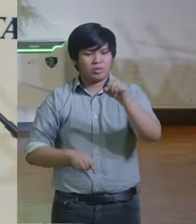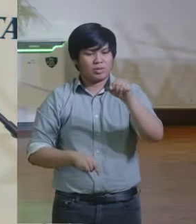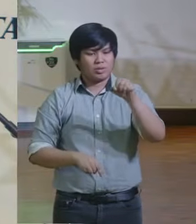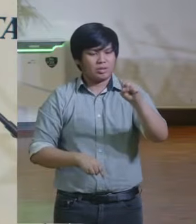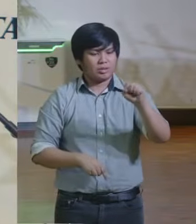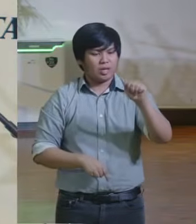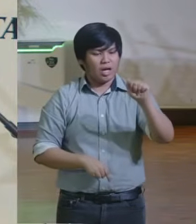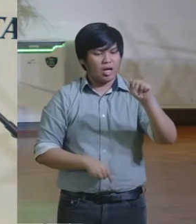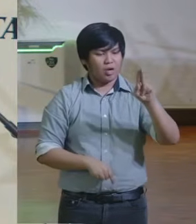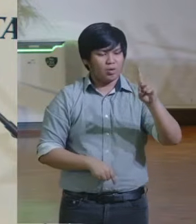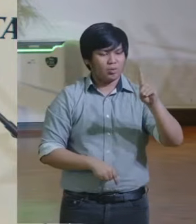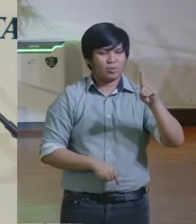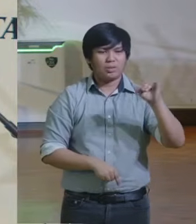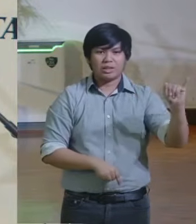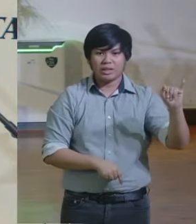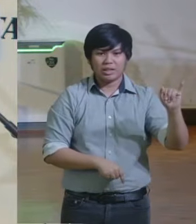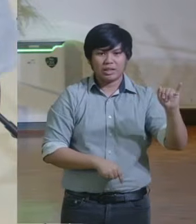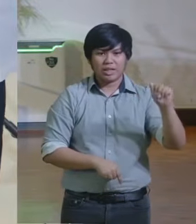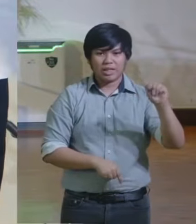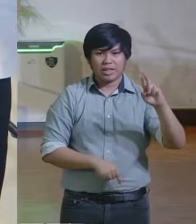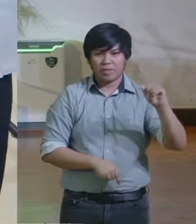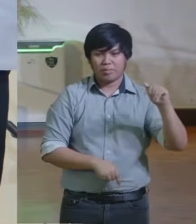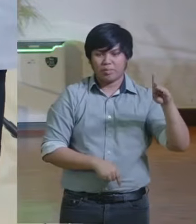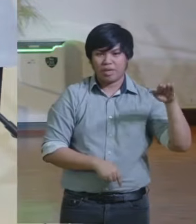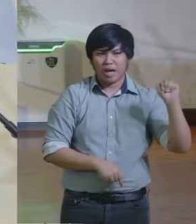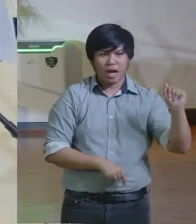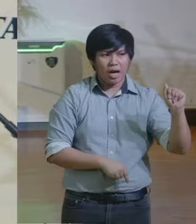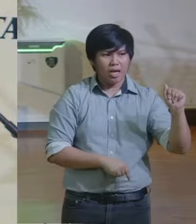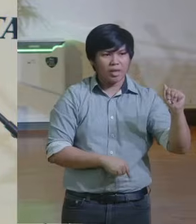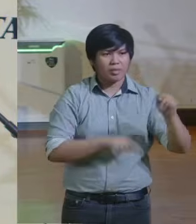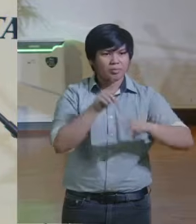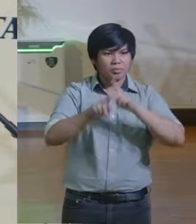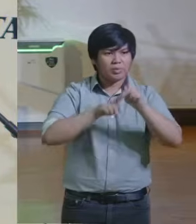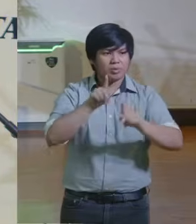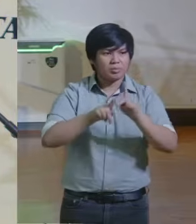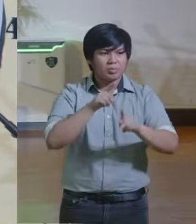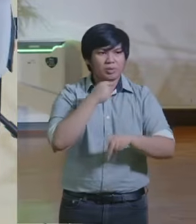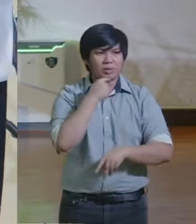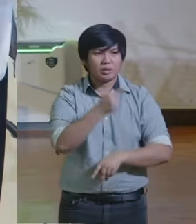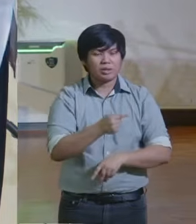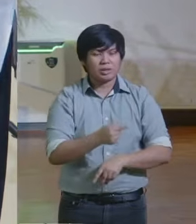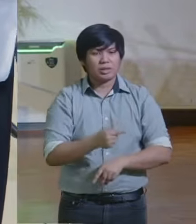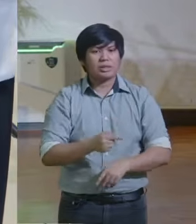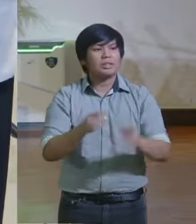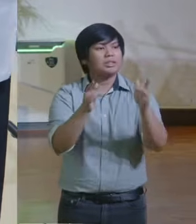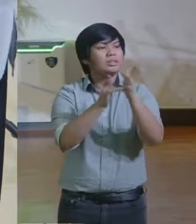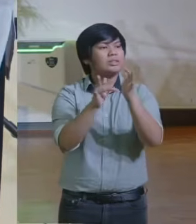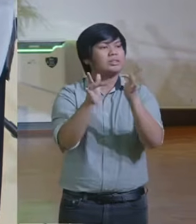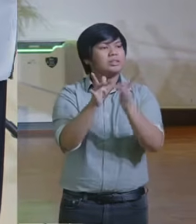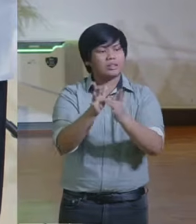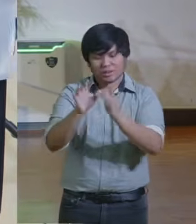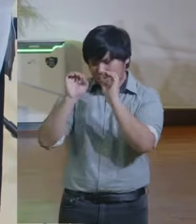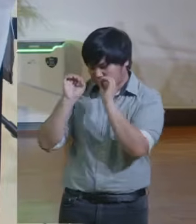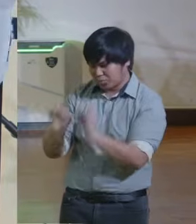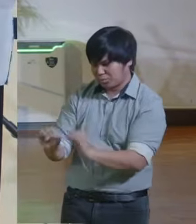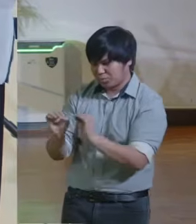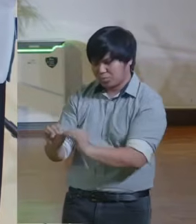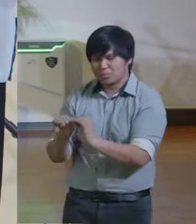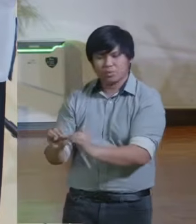alam ng ang sinasabi ng karamihan, siya ay doon tinuruan ni Jesus